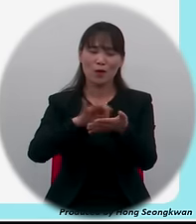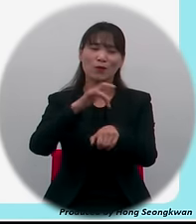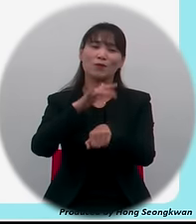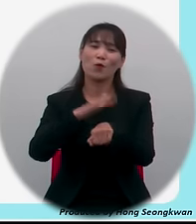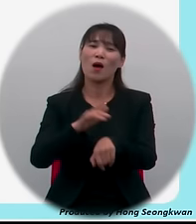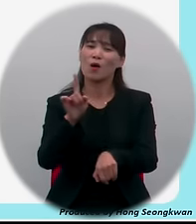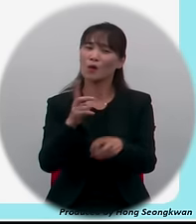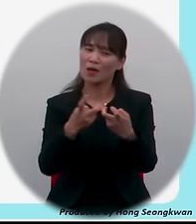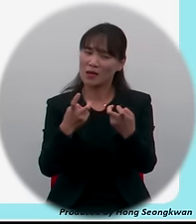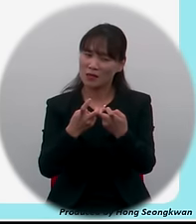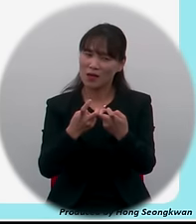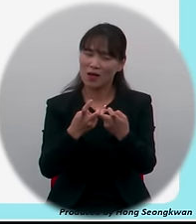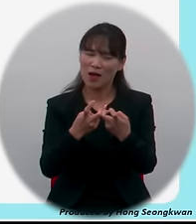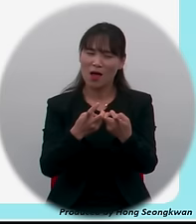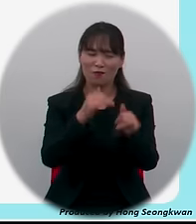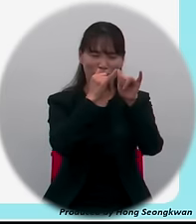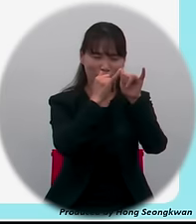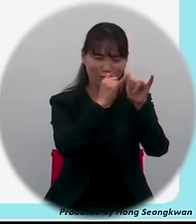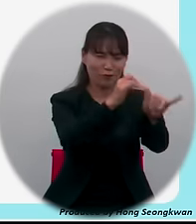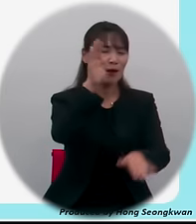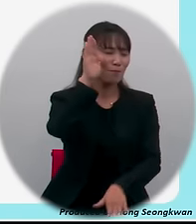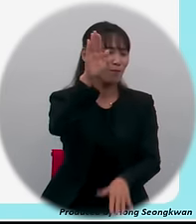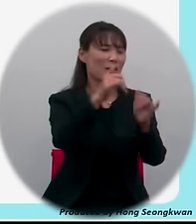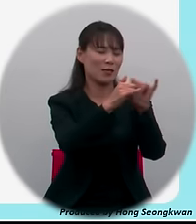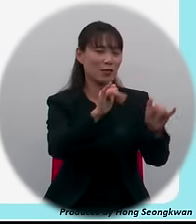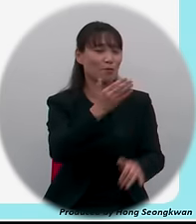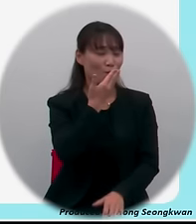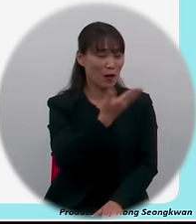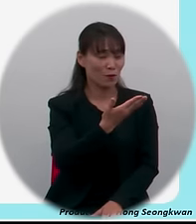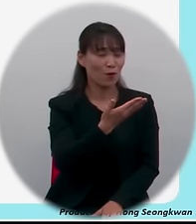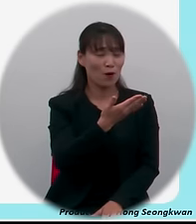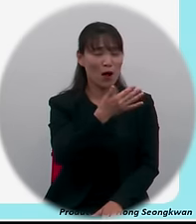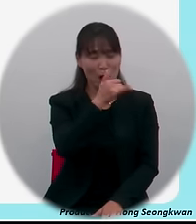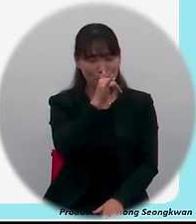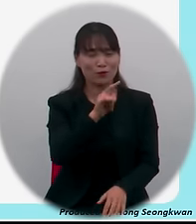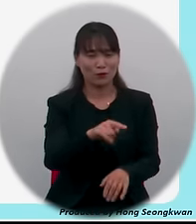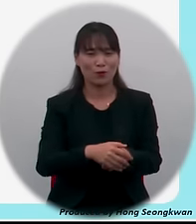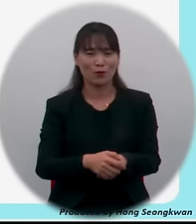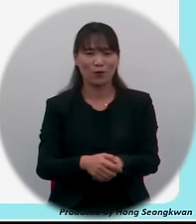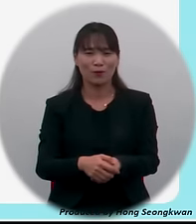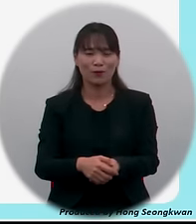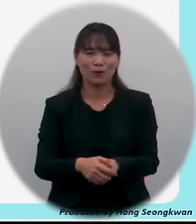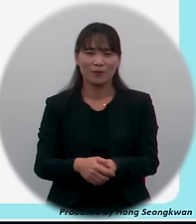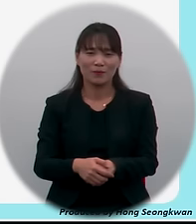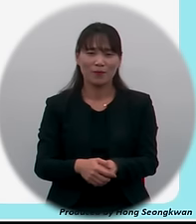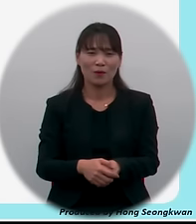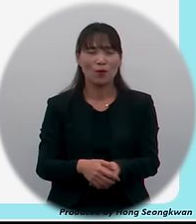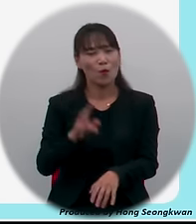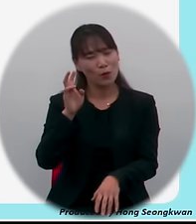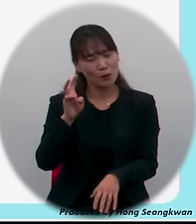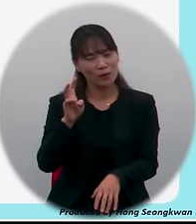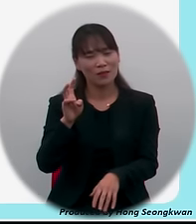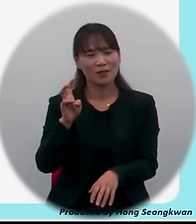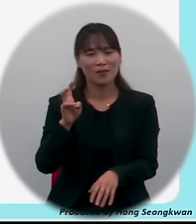어떤 사용 습관이 형성되 따라서 우리 자녀들은 유능한 미래 인재가 되어서 부모님에게 효도도 하고 용돈도